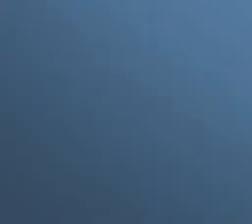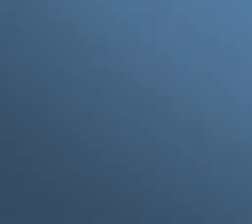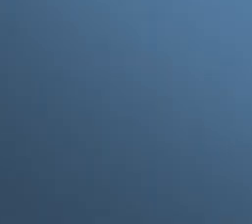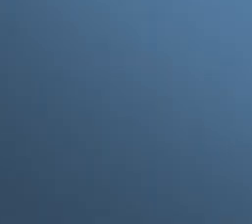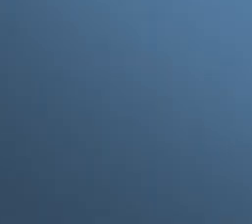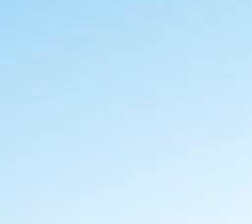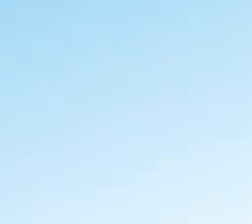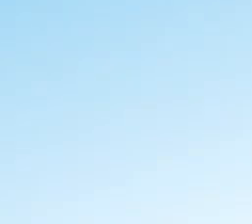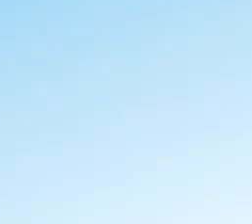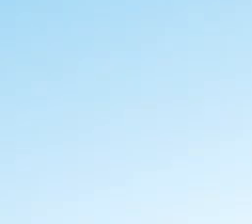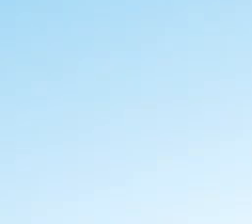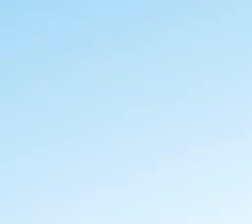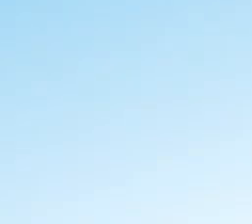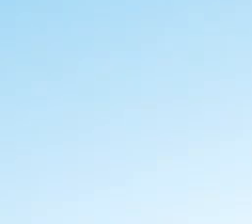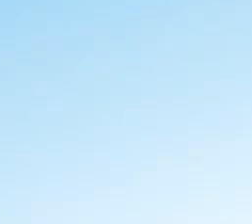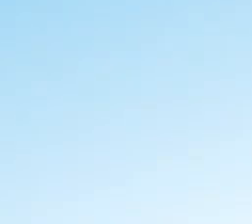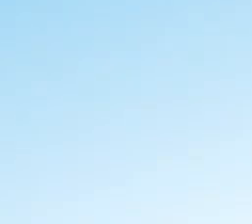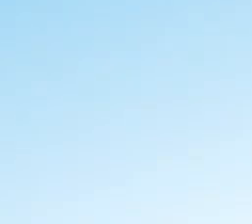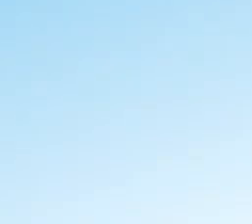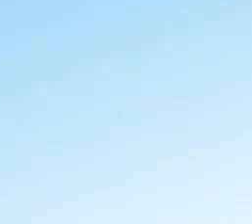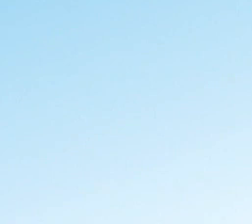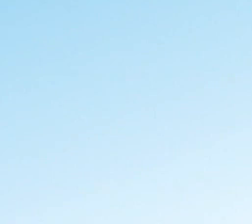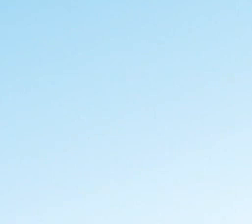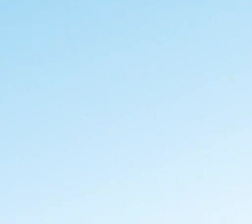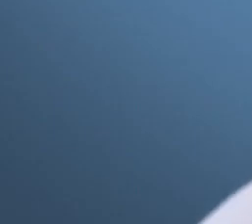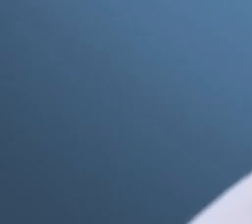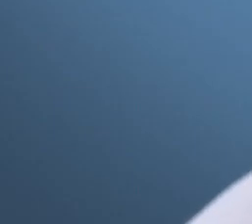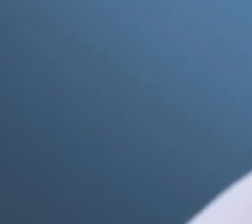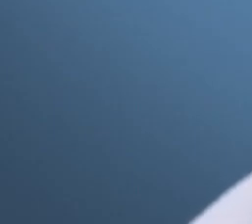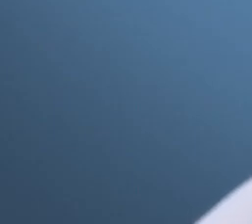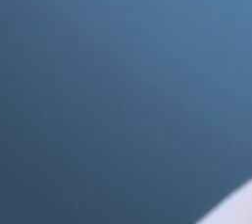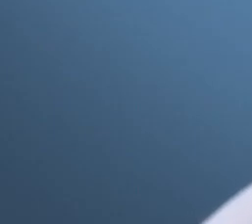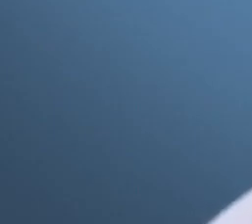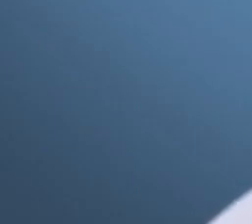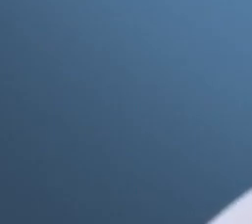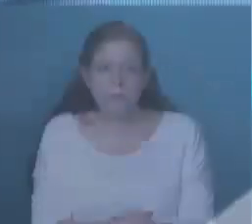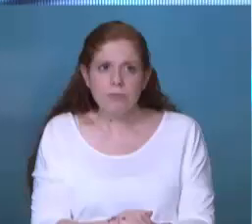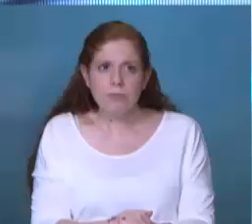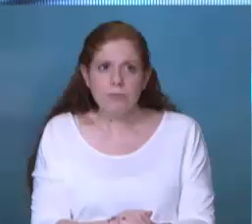אני מולטי. עדשות מולטיפוקל זה אופטיקה אלתרין. גם אני מולטי.